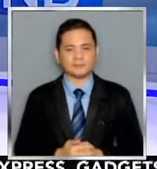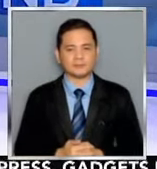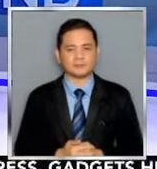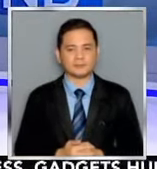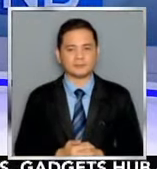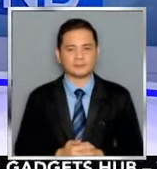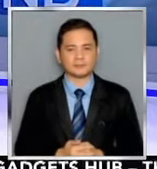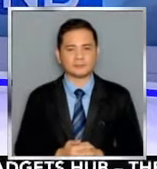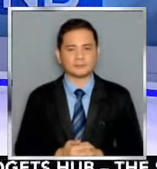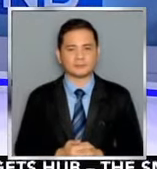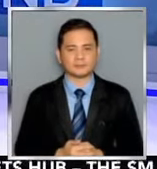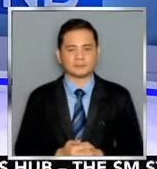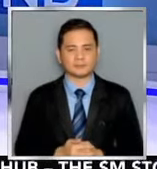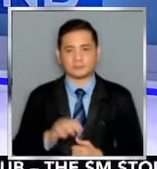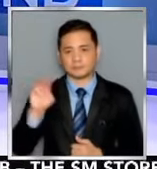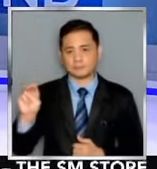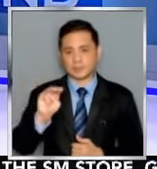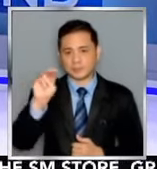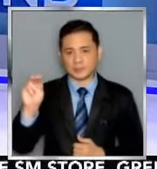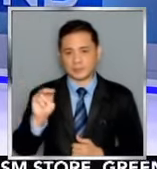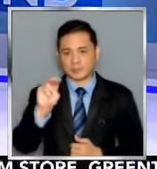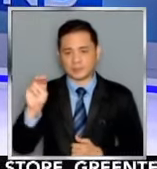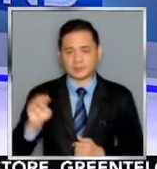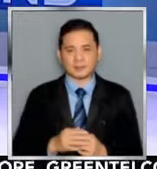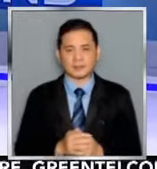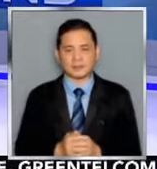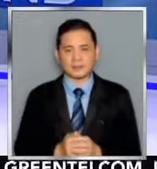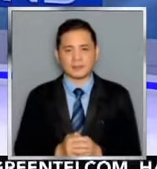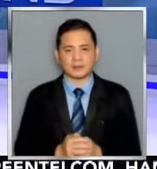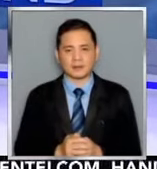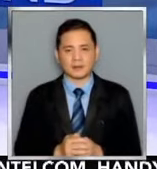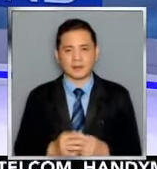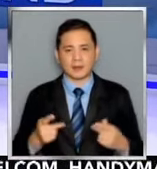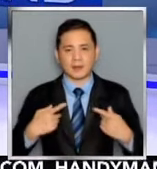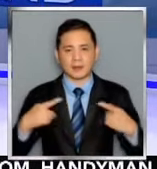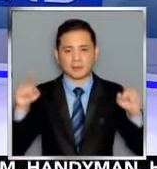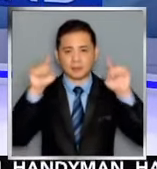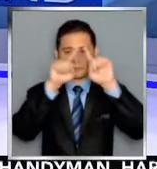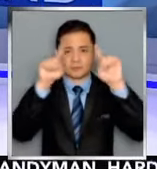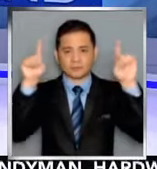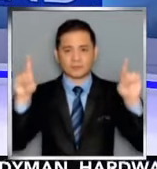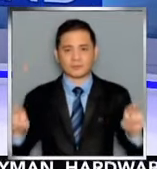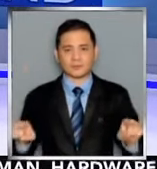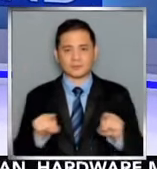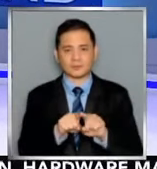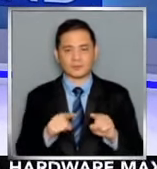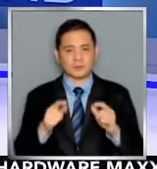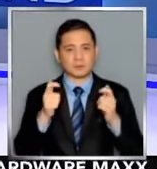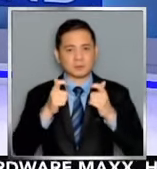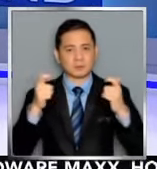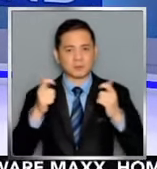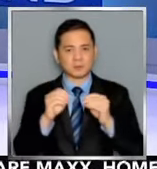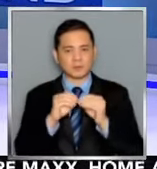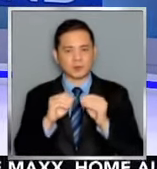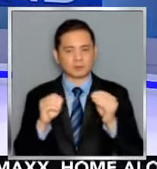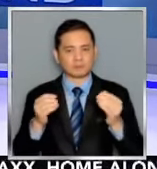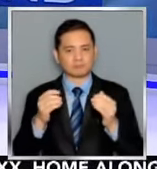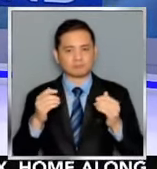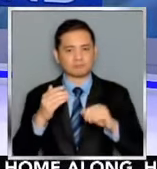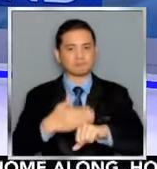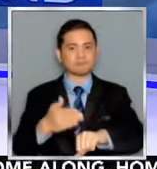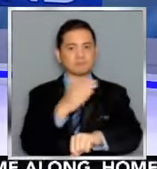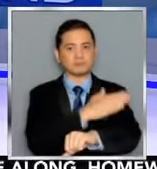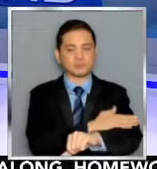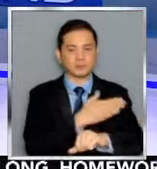Simula Lunes, magiging optimized na para sa widescreen viewing ang broadcast ng GMA Network. Mas enhanced na ang panonood ng mga